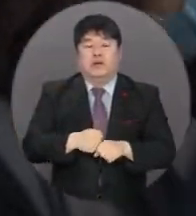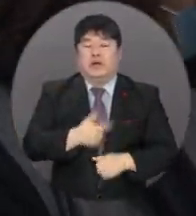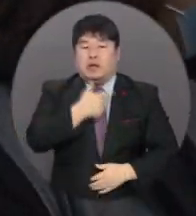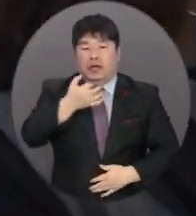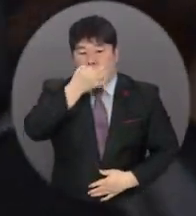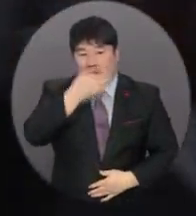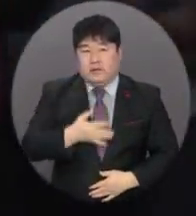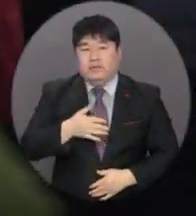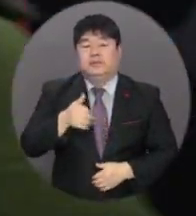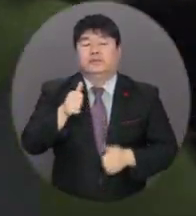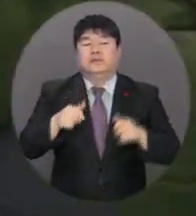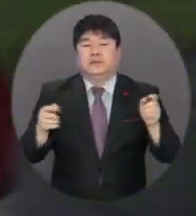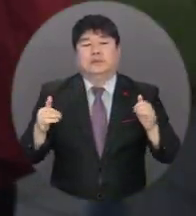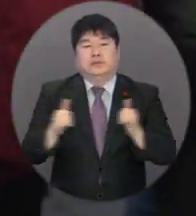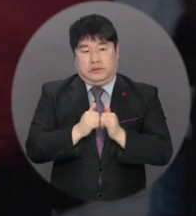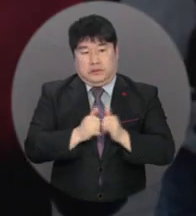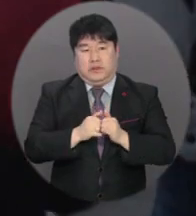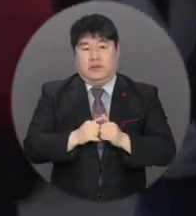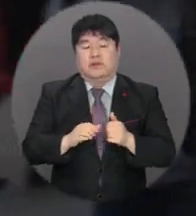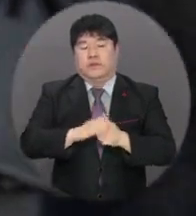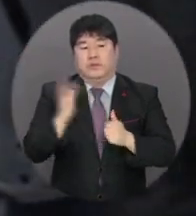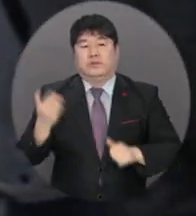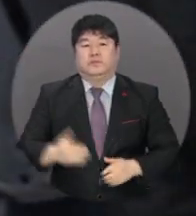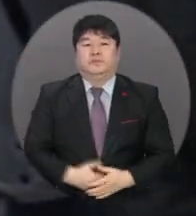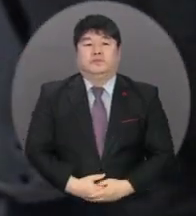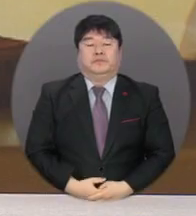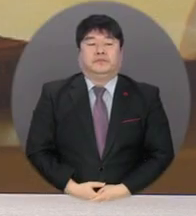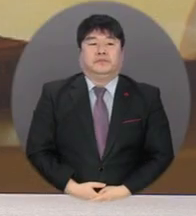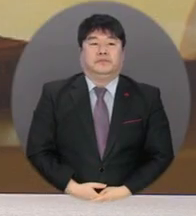해방됐습니다. MBC 뉴스 송정근입니다.